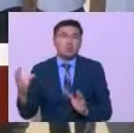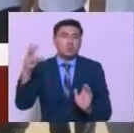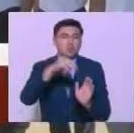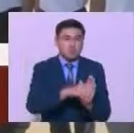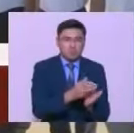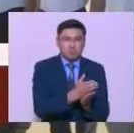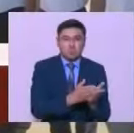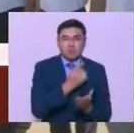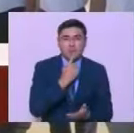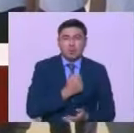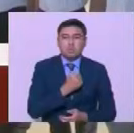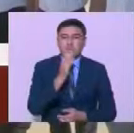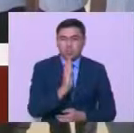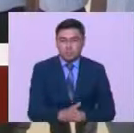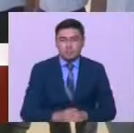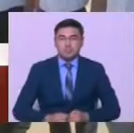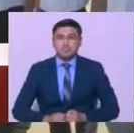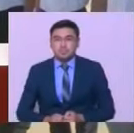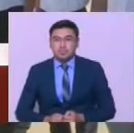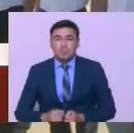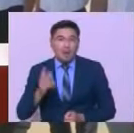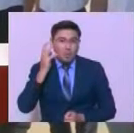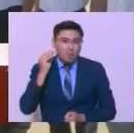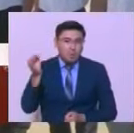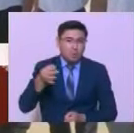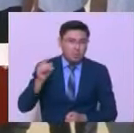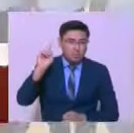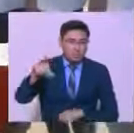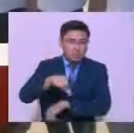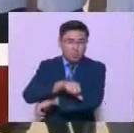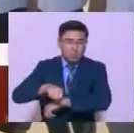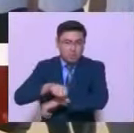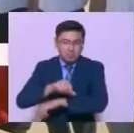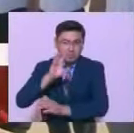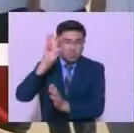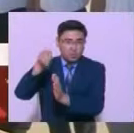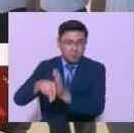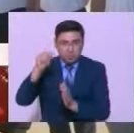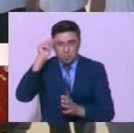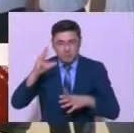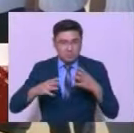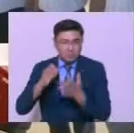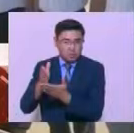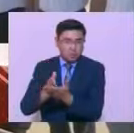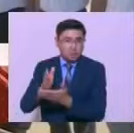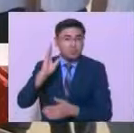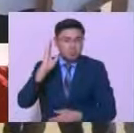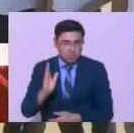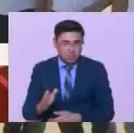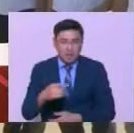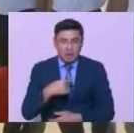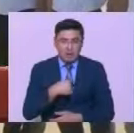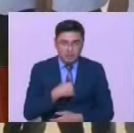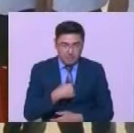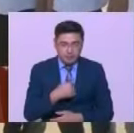жастары Алматы қаласында шекара қорғауға кетіп баратынбыз. Өзім Маңғыстау облысы, Ақтау қаласының тумасымын.